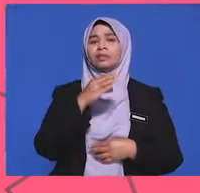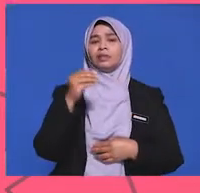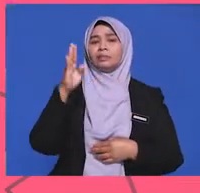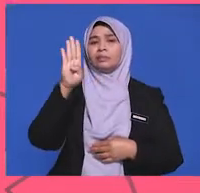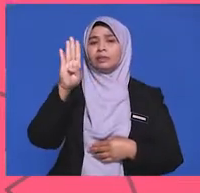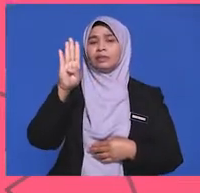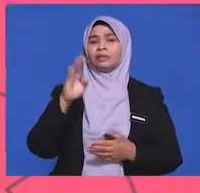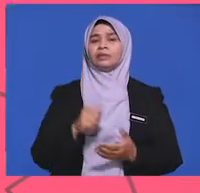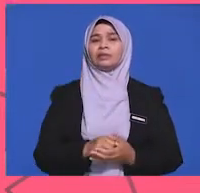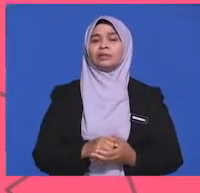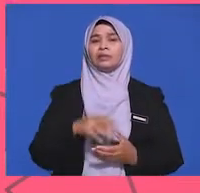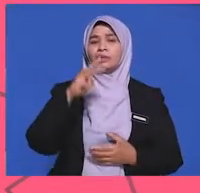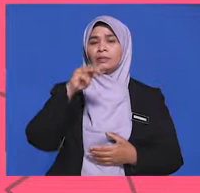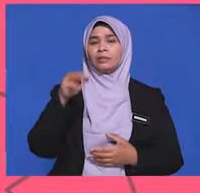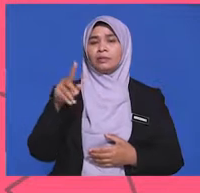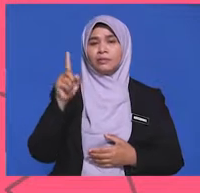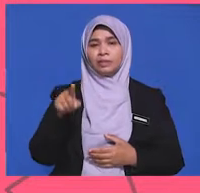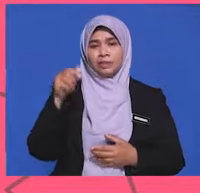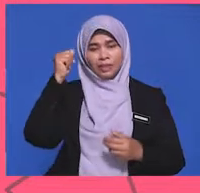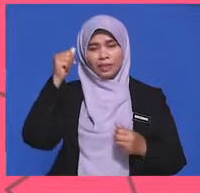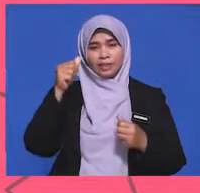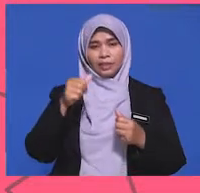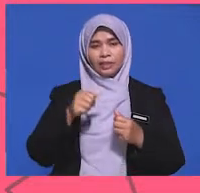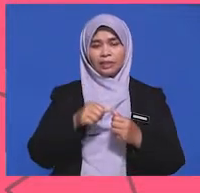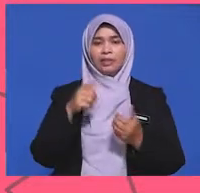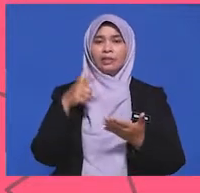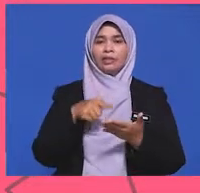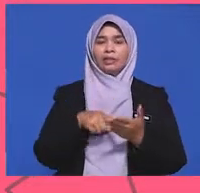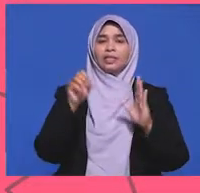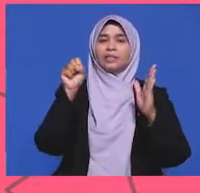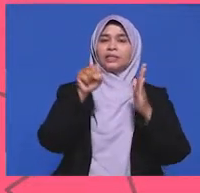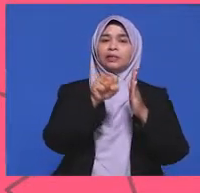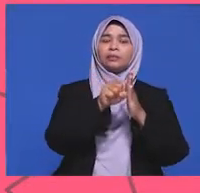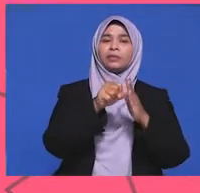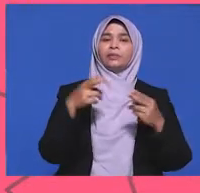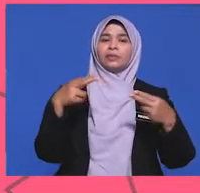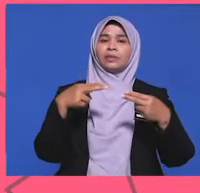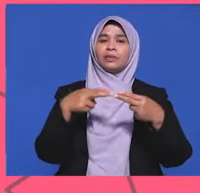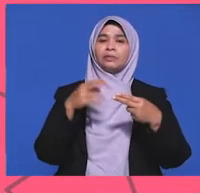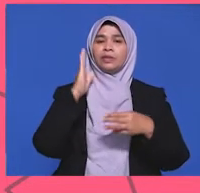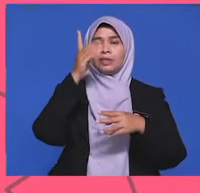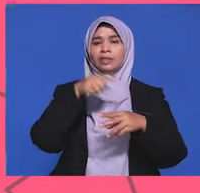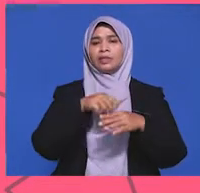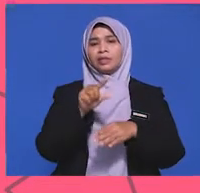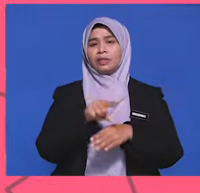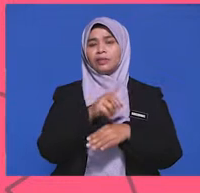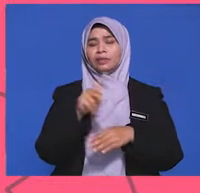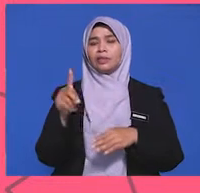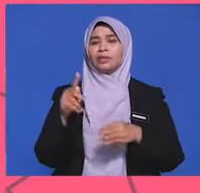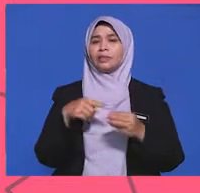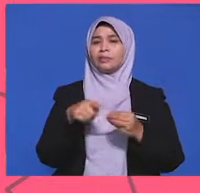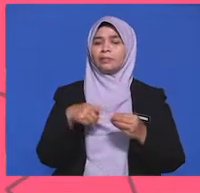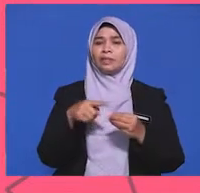B. Murid-murid masih ingat lagi, simbol penyambung akan digunakan